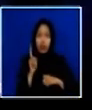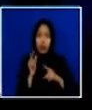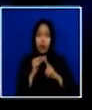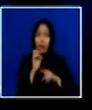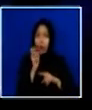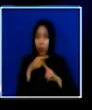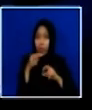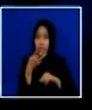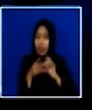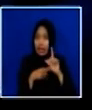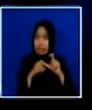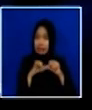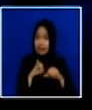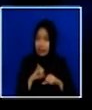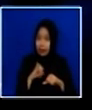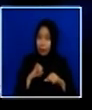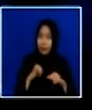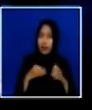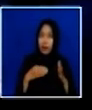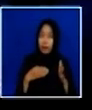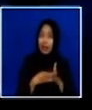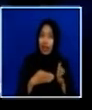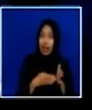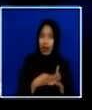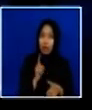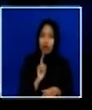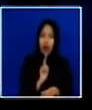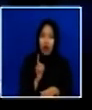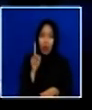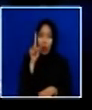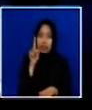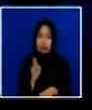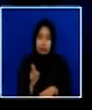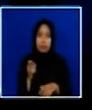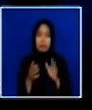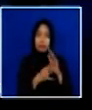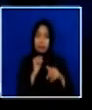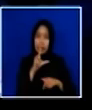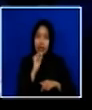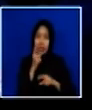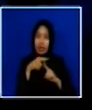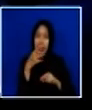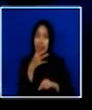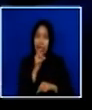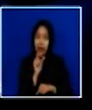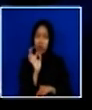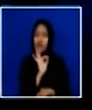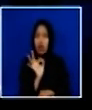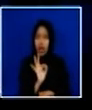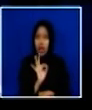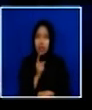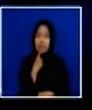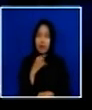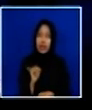pertahanan komcad ini bukan wajib militer itu yang pertama ini ya kemudian dilakukan sebagai secara